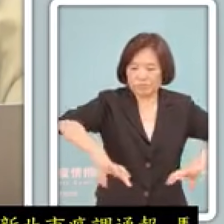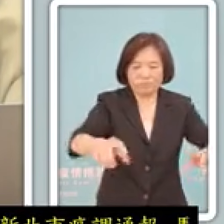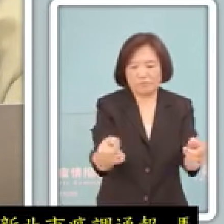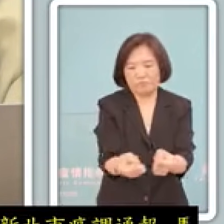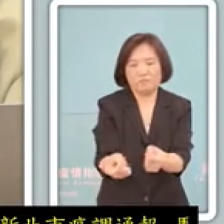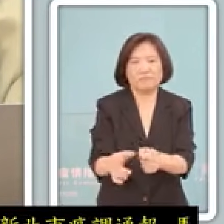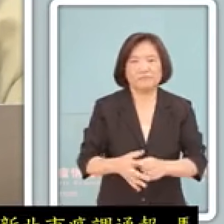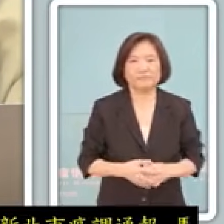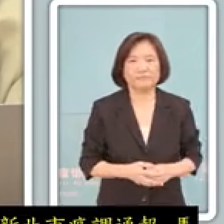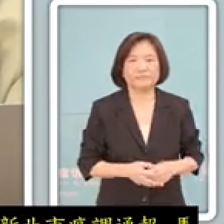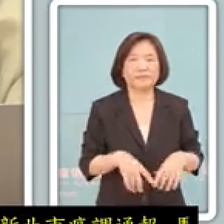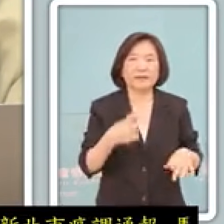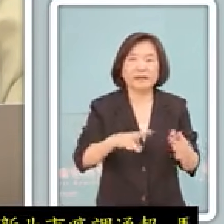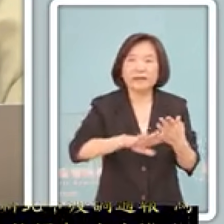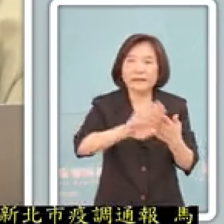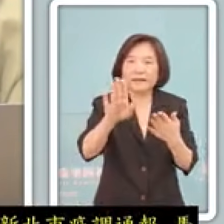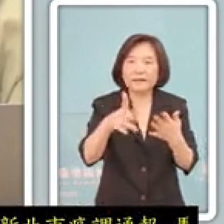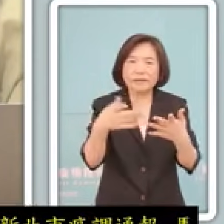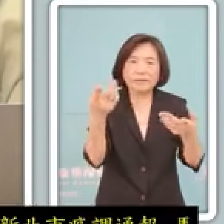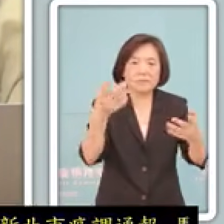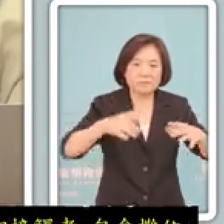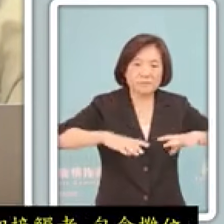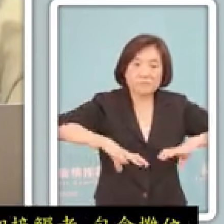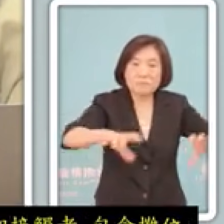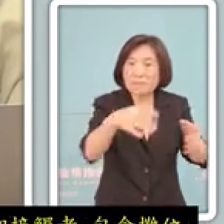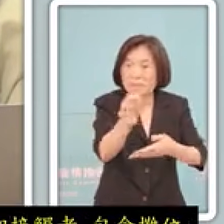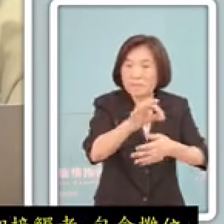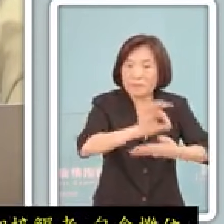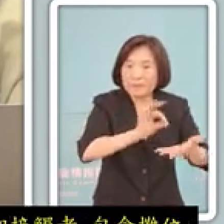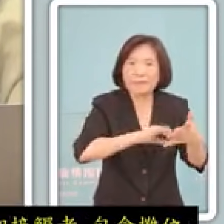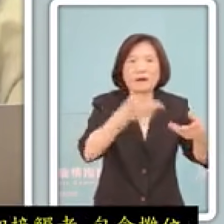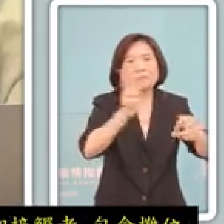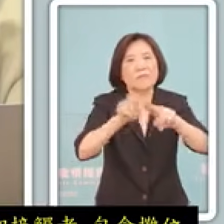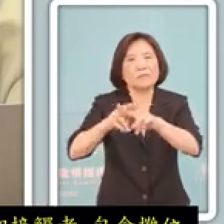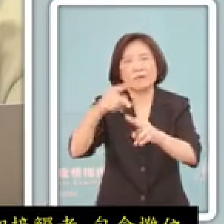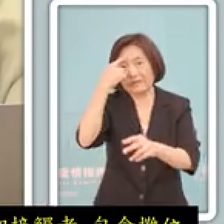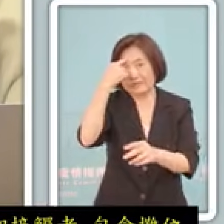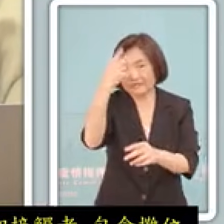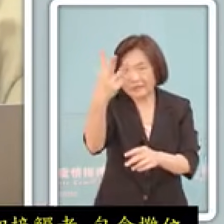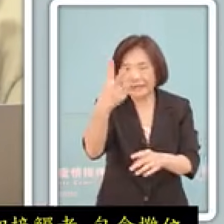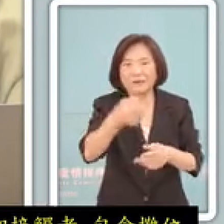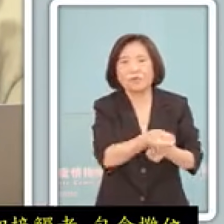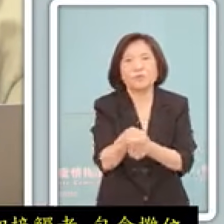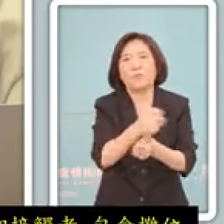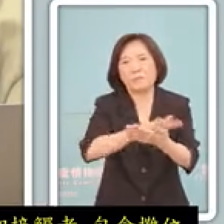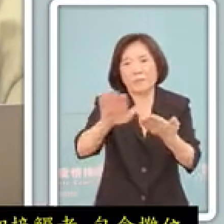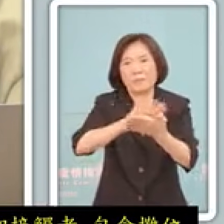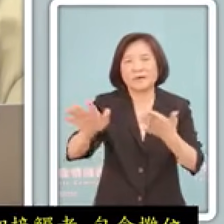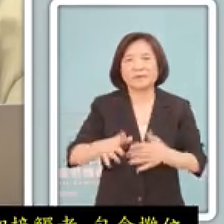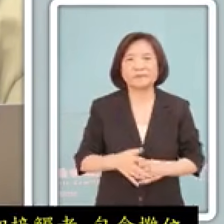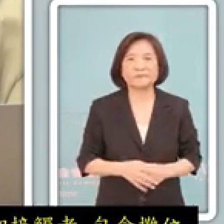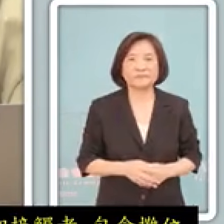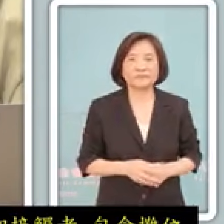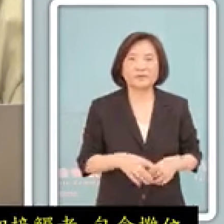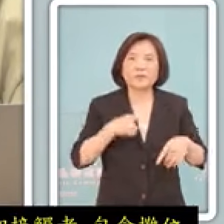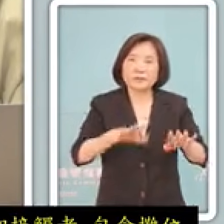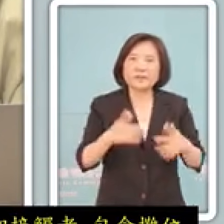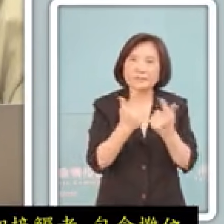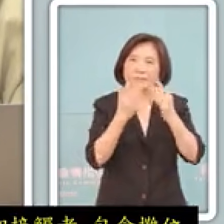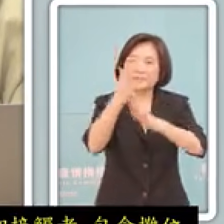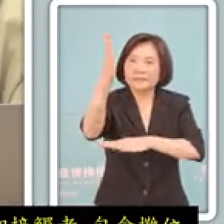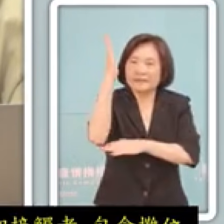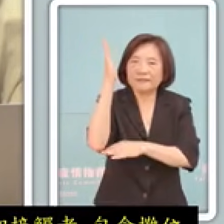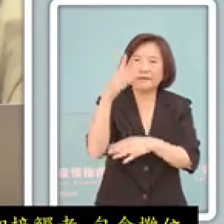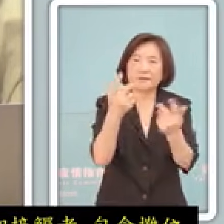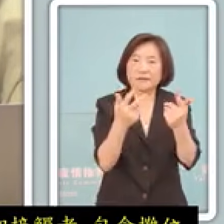的。那另外我们也封摊了七个摊商，进行三天的消毒做修饰的动作。所以其实台北市政府